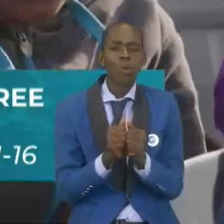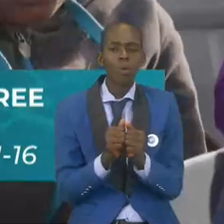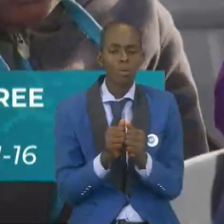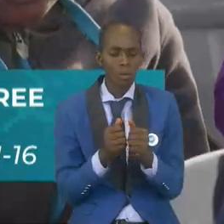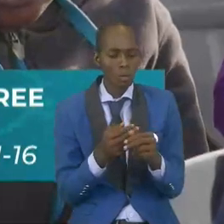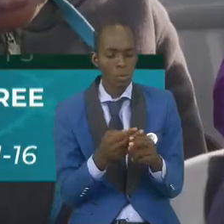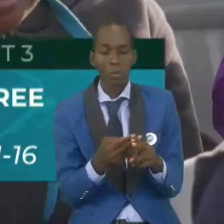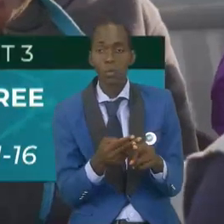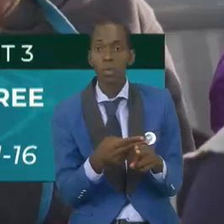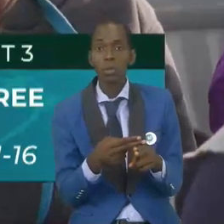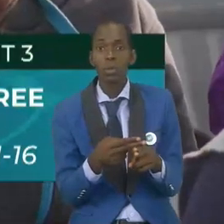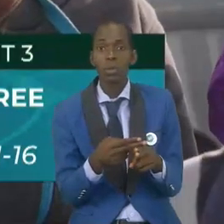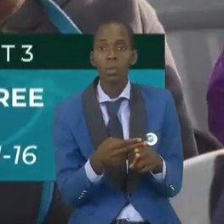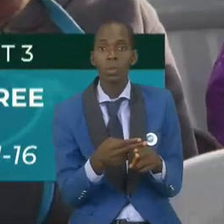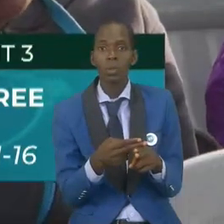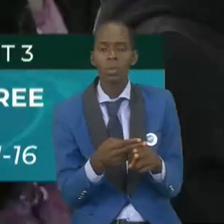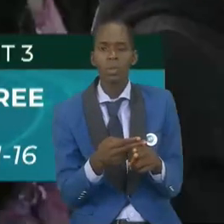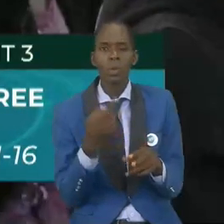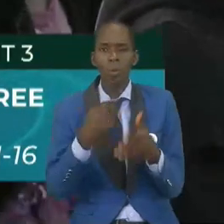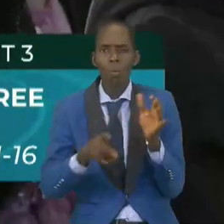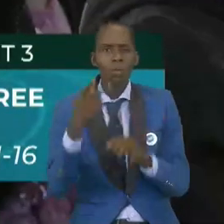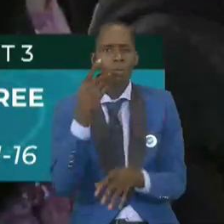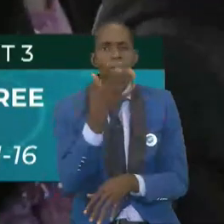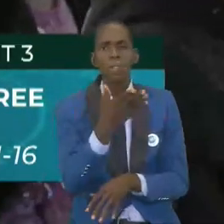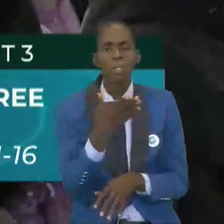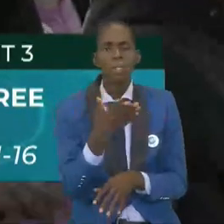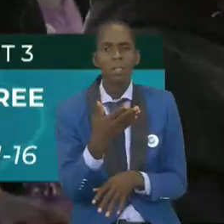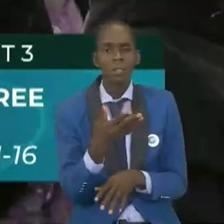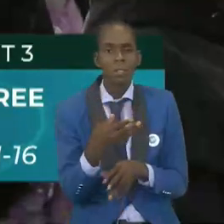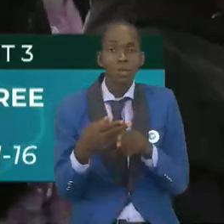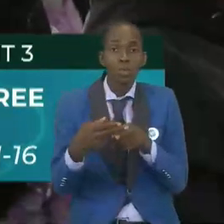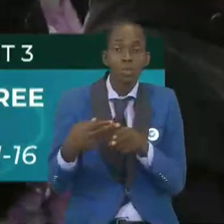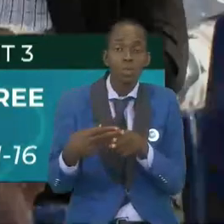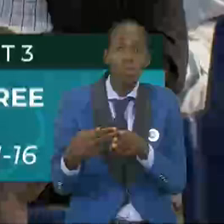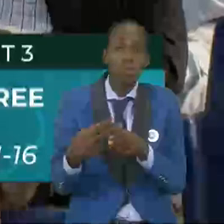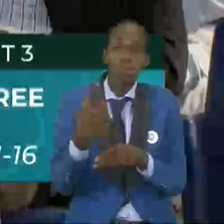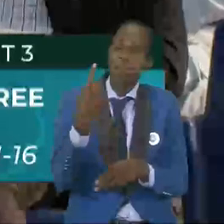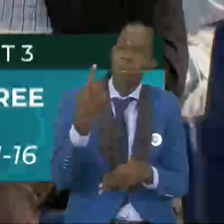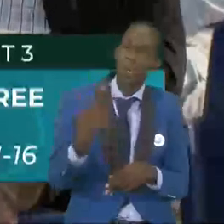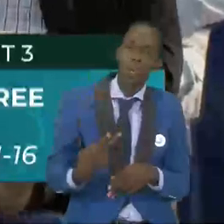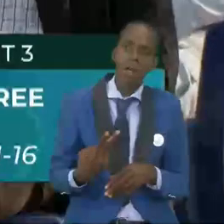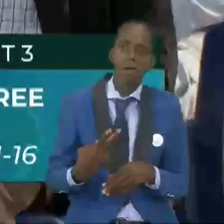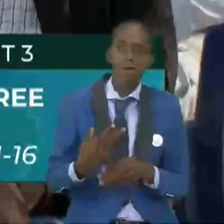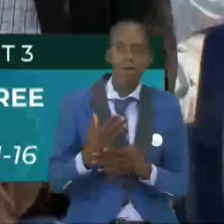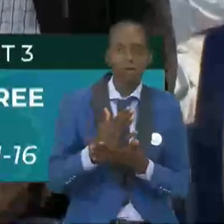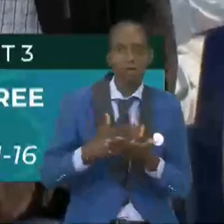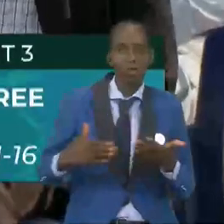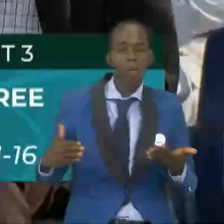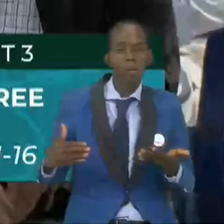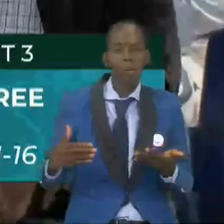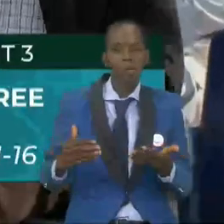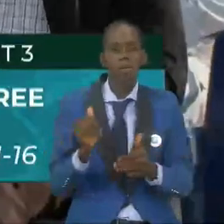16, il dit, je le rassasierai de comment? Quel type de vie